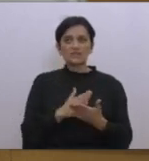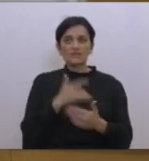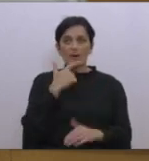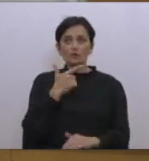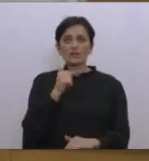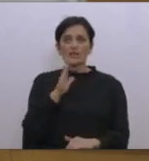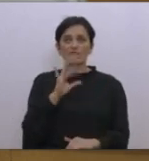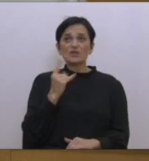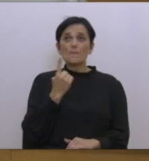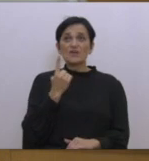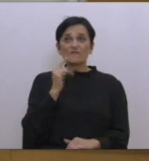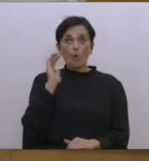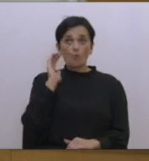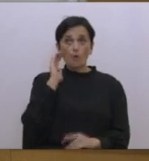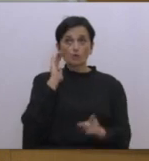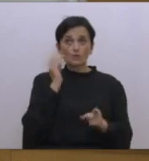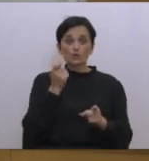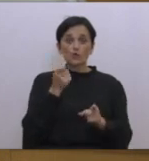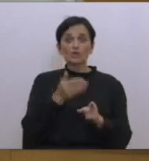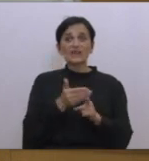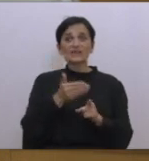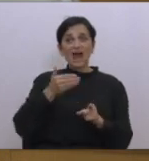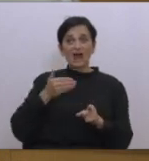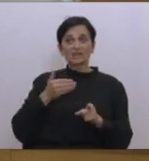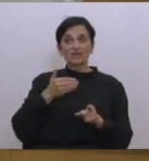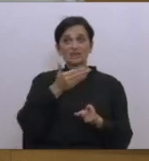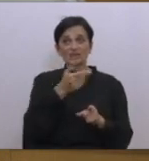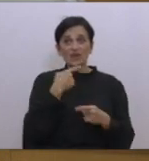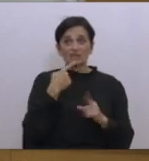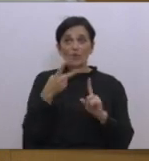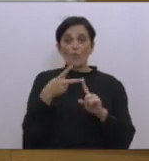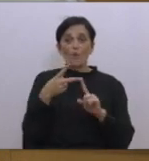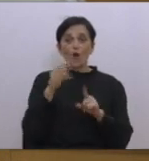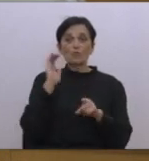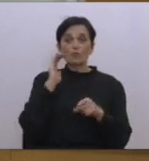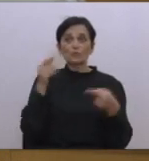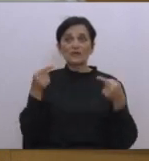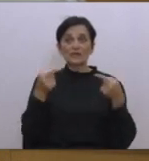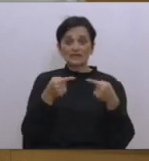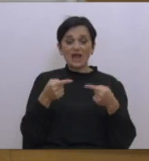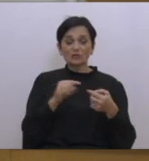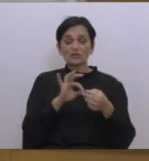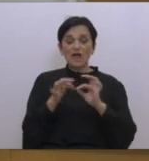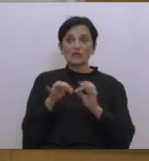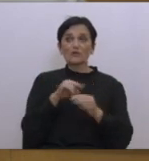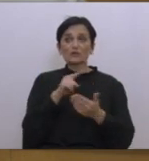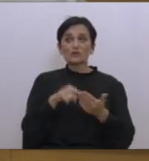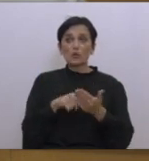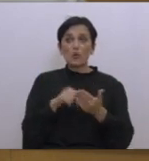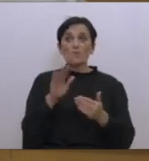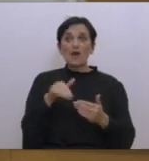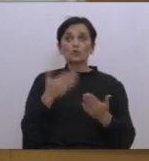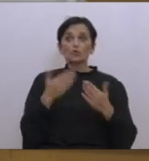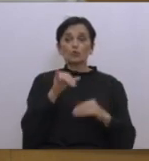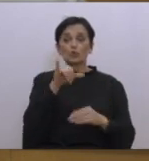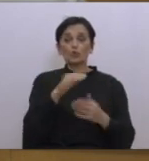გივი, პირველი მოსმენისთვის შეიძლება ეს ცოტა ნაადრევი იყოს, როგორც თქვენ აღნიშნეთ, მეორე მოსმენაზე დასუსტება გარკვეული საკითხები, მაგრამ მაინც თუ